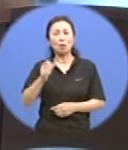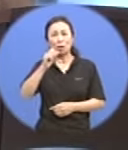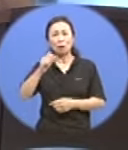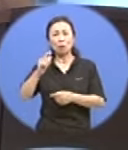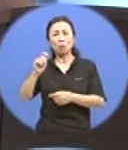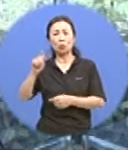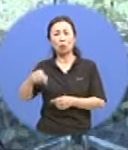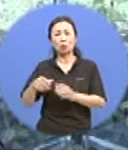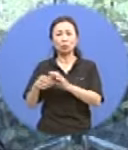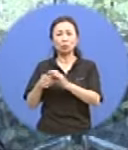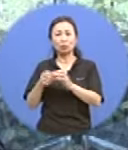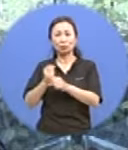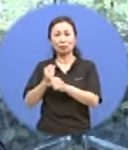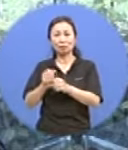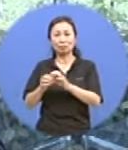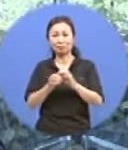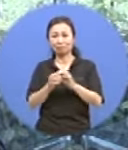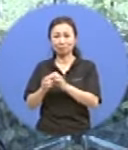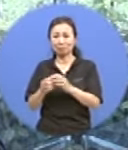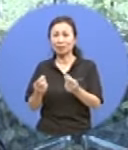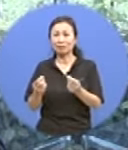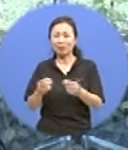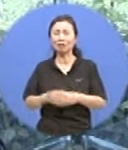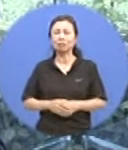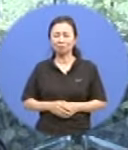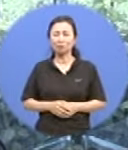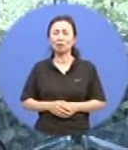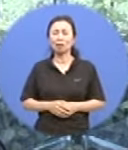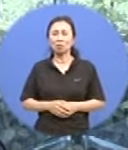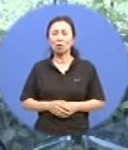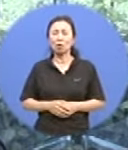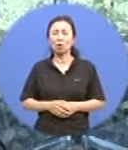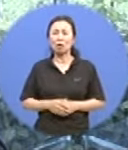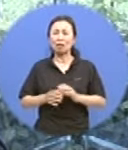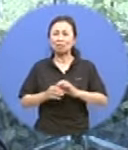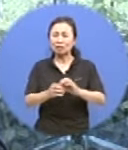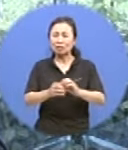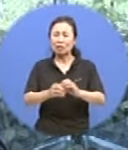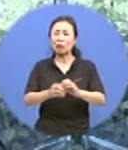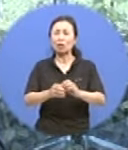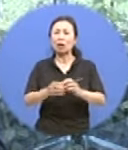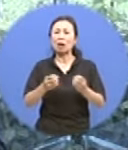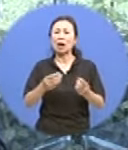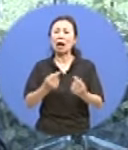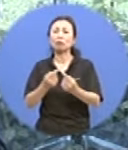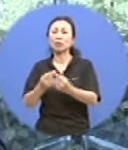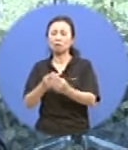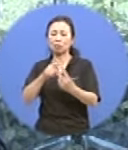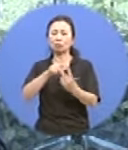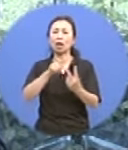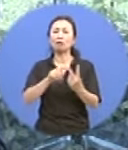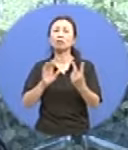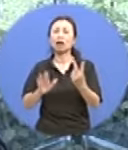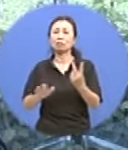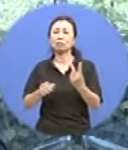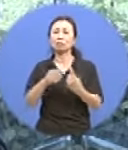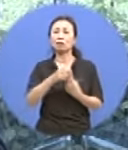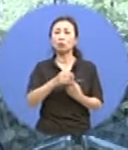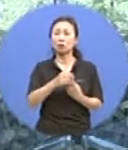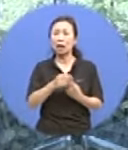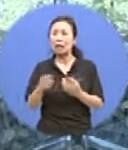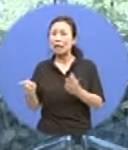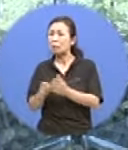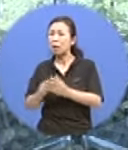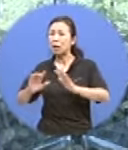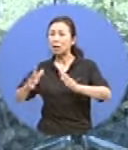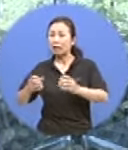ね。 絶えざる革新というのは2つありまして、1つはやっぱりこれまでになかったようなものを生み出す、いわ